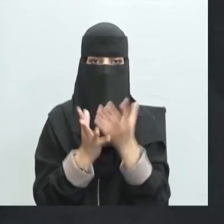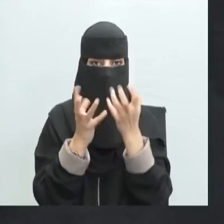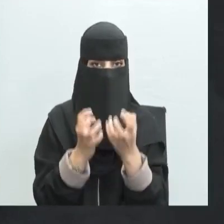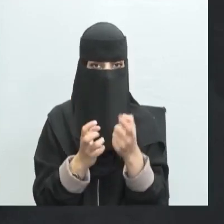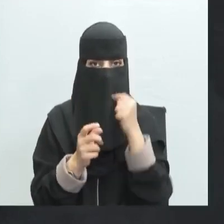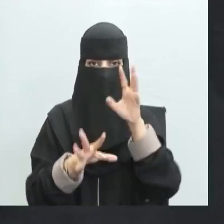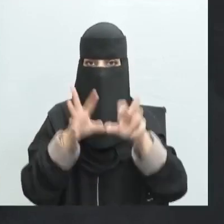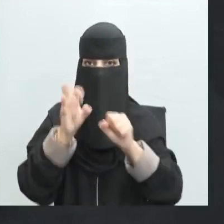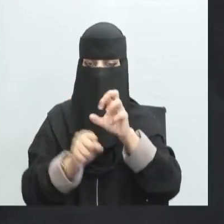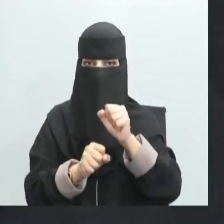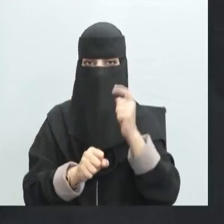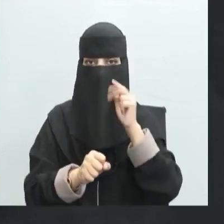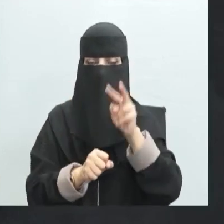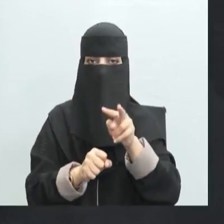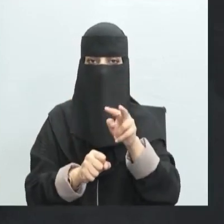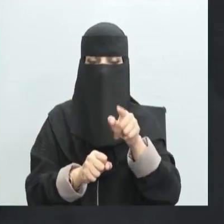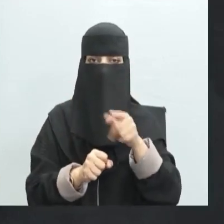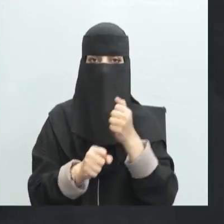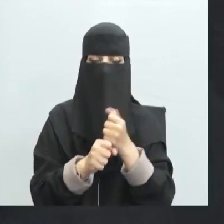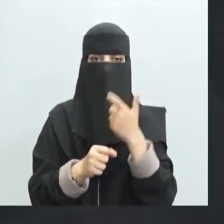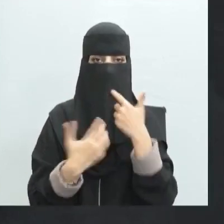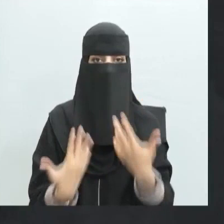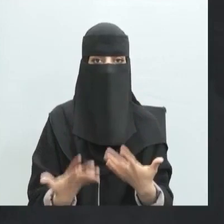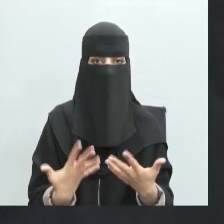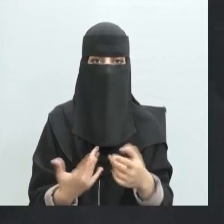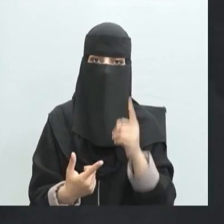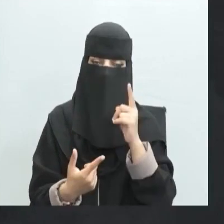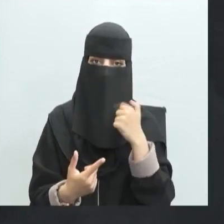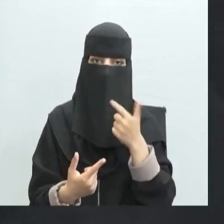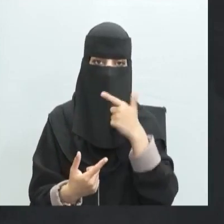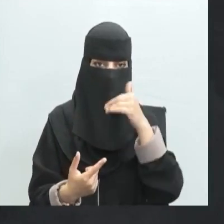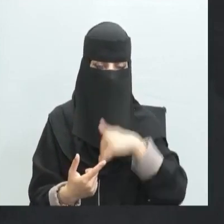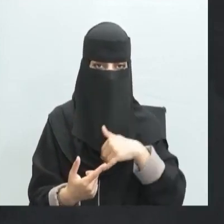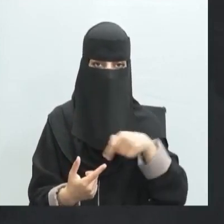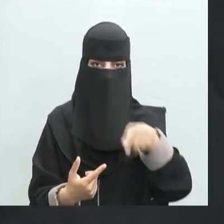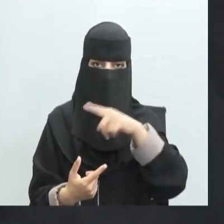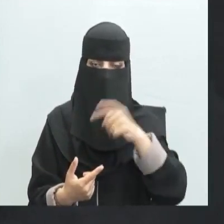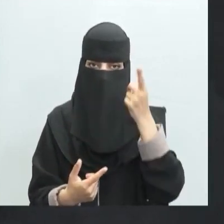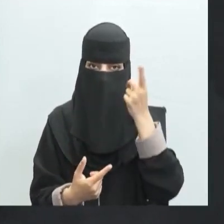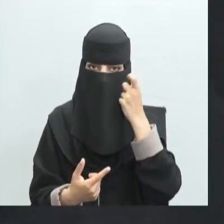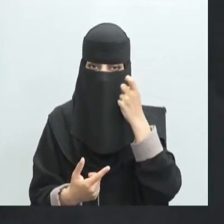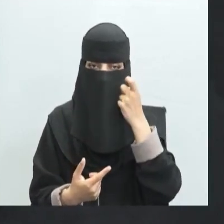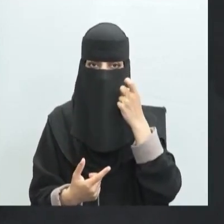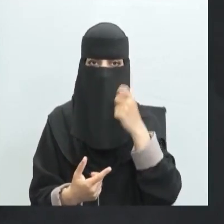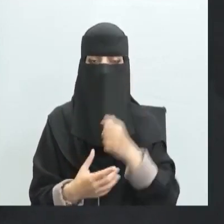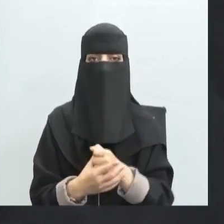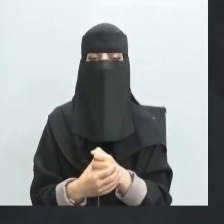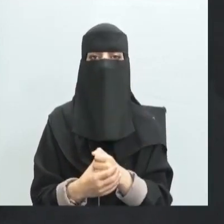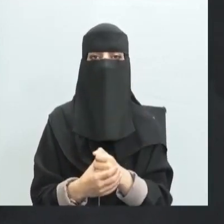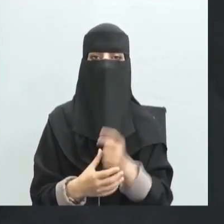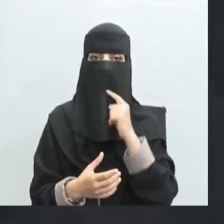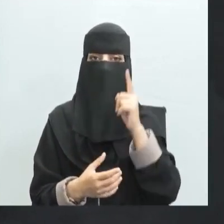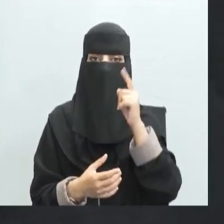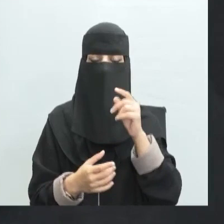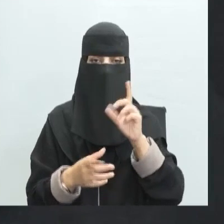والاستكشاف اتمنى انه يعني كان درس خفيف عليكم واتمنى للجميع ان يكون يعني باذن الله